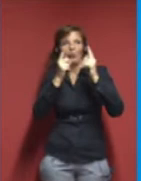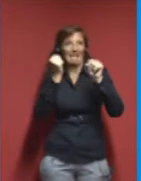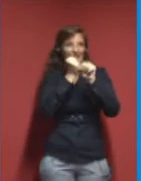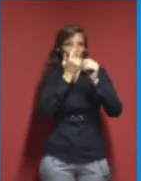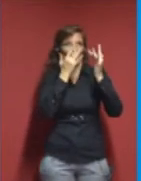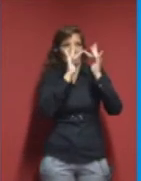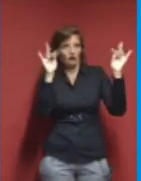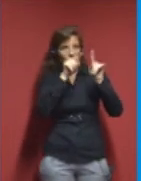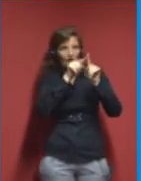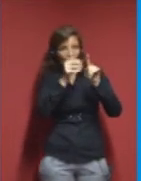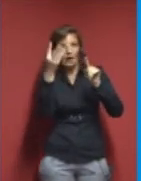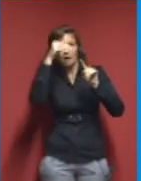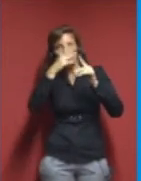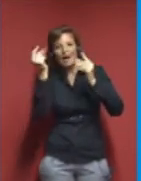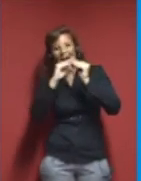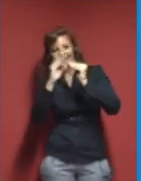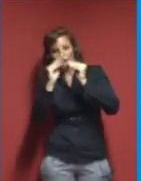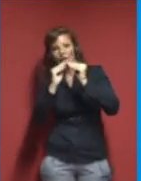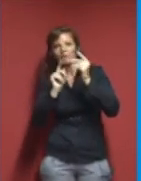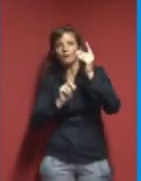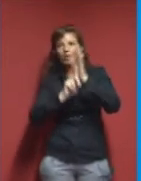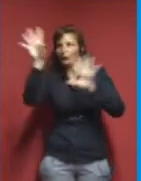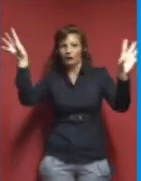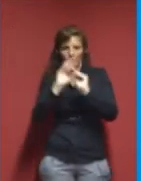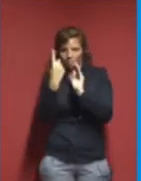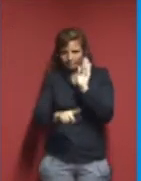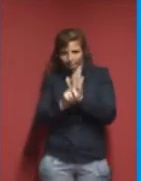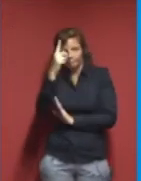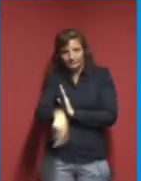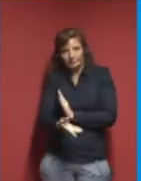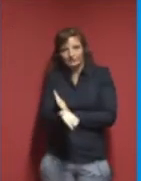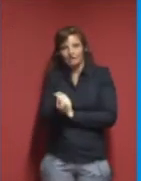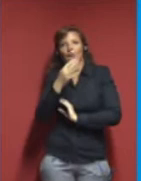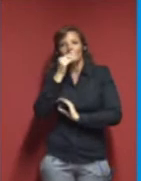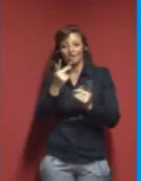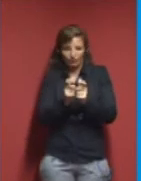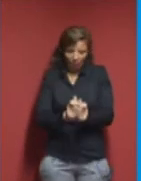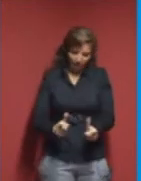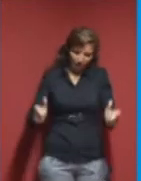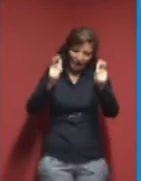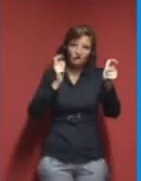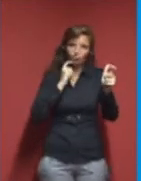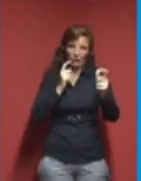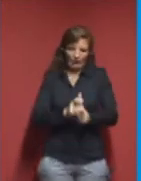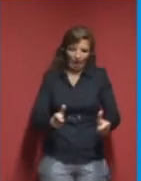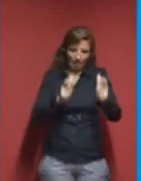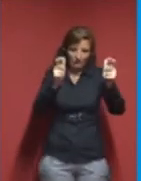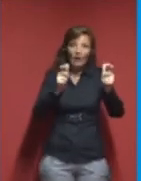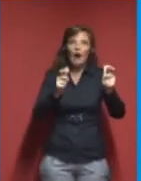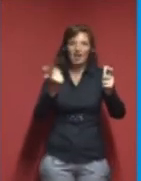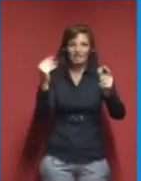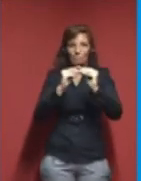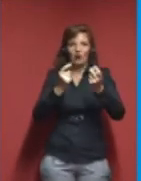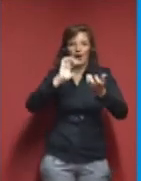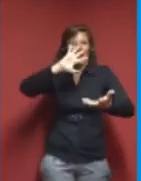che per l'artigianato. Quindi ha preso dei vasi di ceramica, li ha rotti intenzionalmente e poi